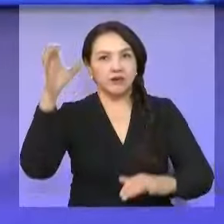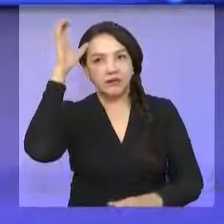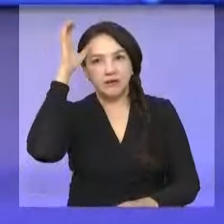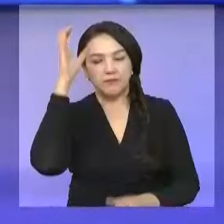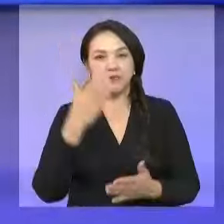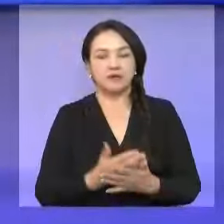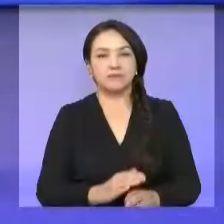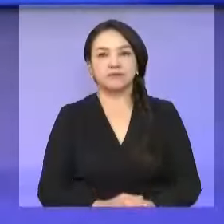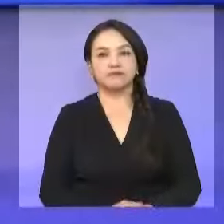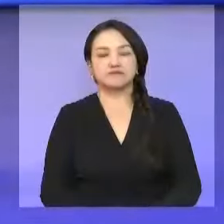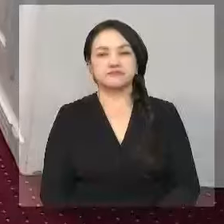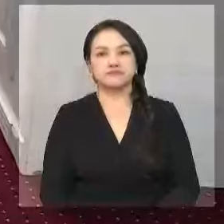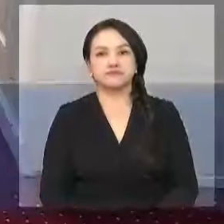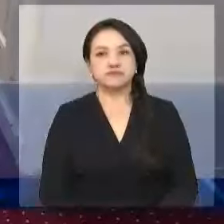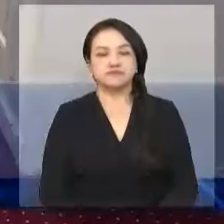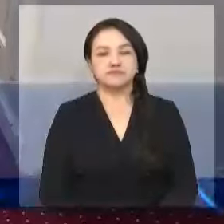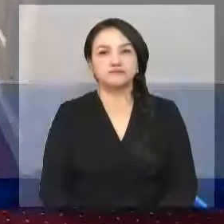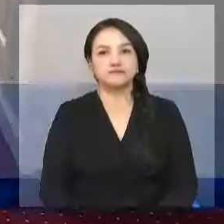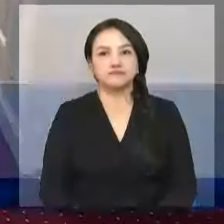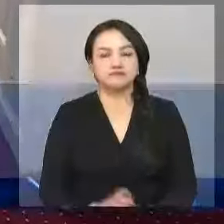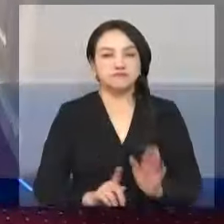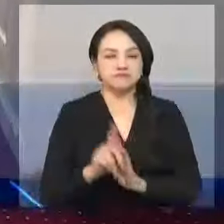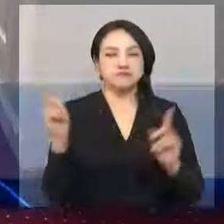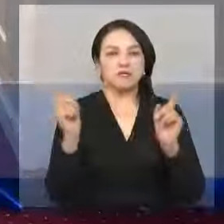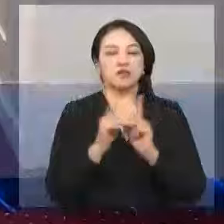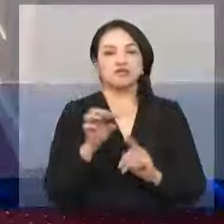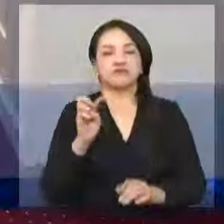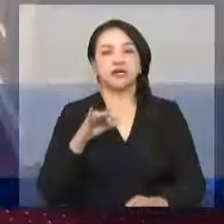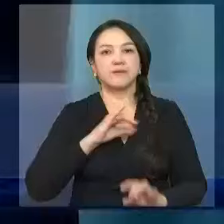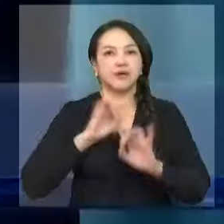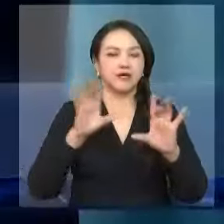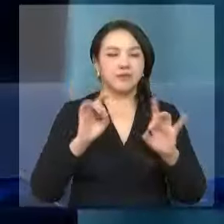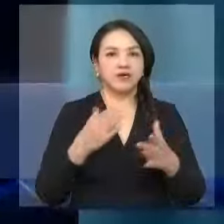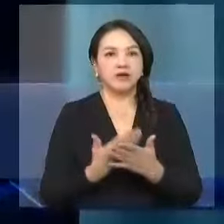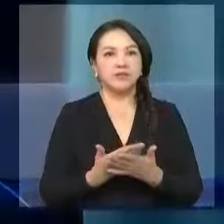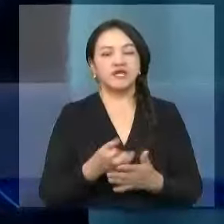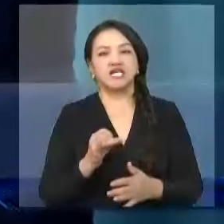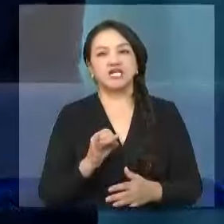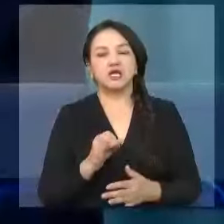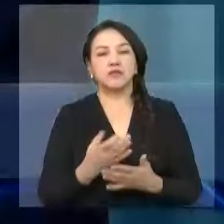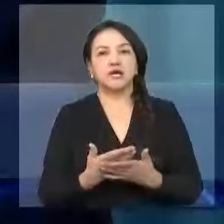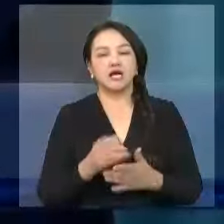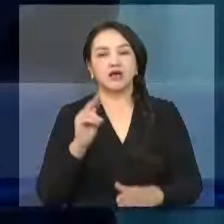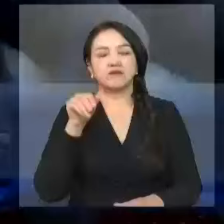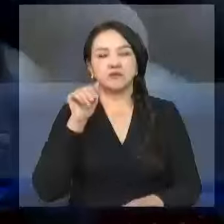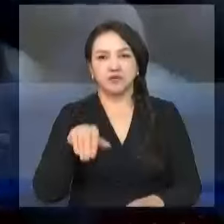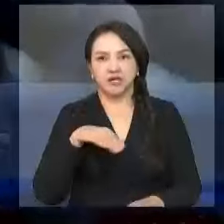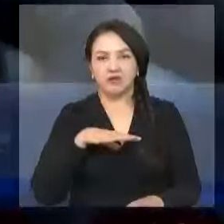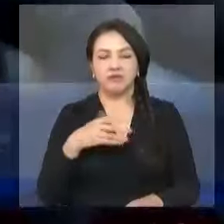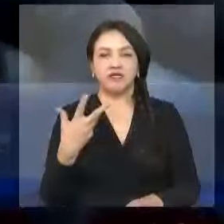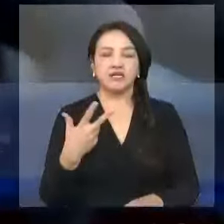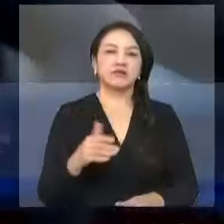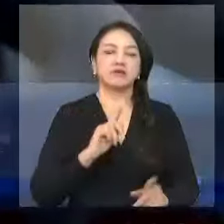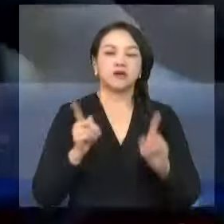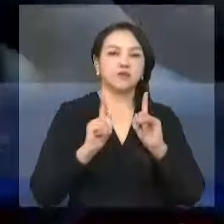образовательной системы страны. В начале встречи Малик Утарбаев рассказал об основных тезисах речи Касым-Жомарта Токаева на третьем